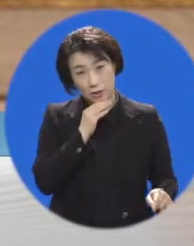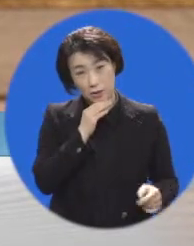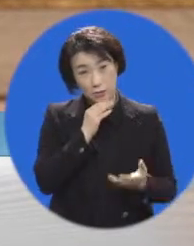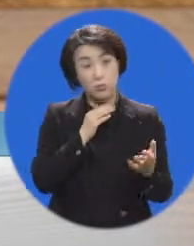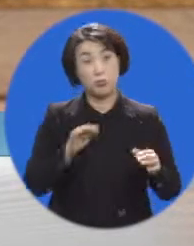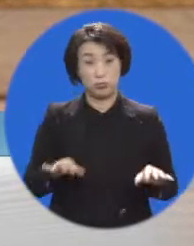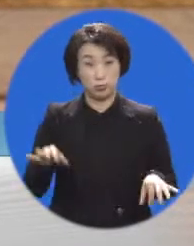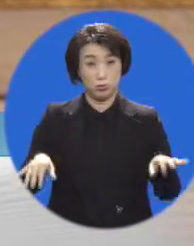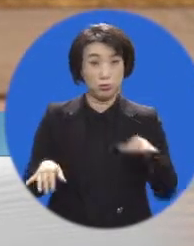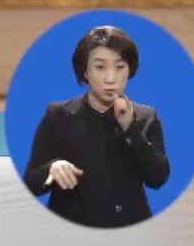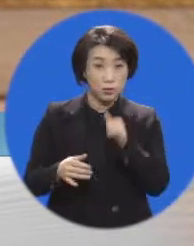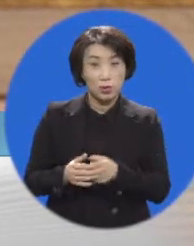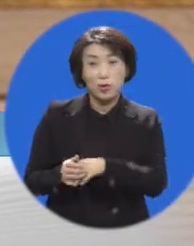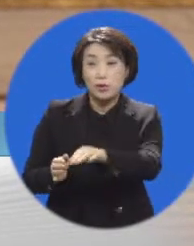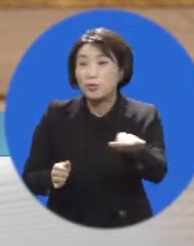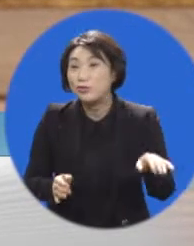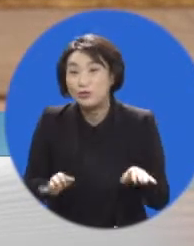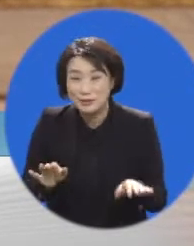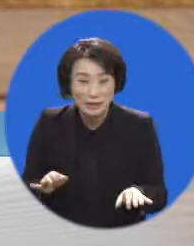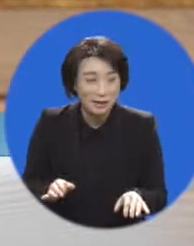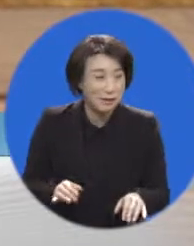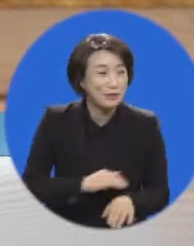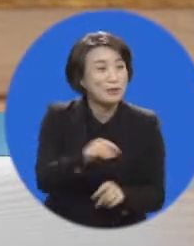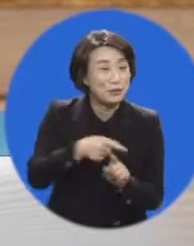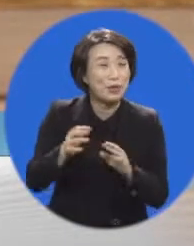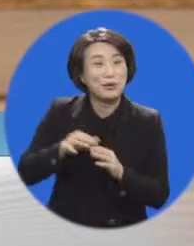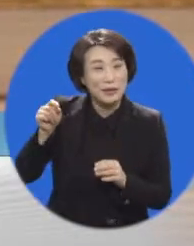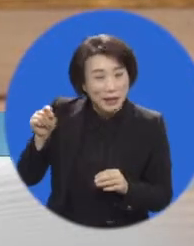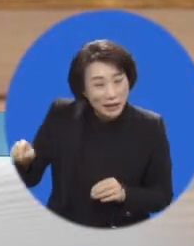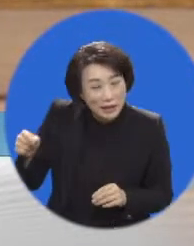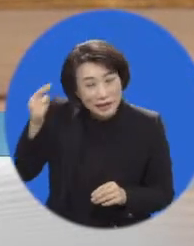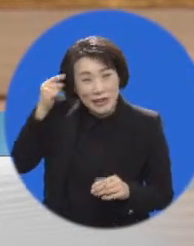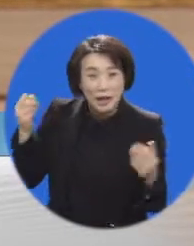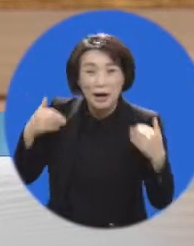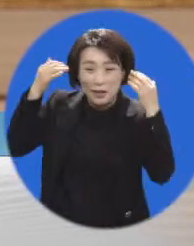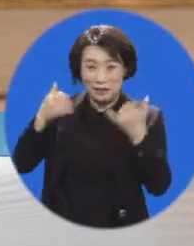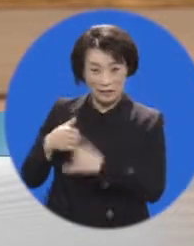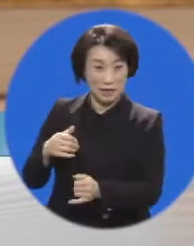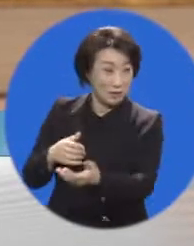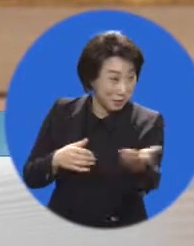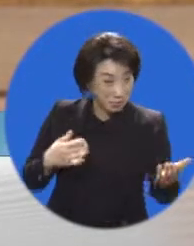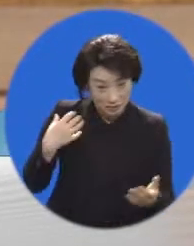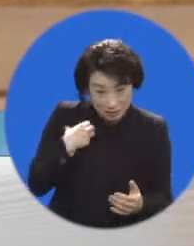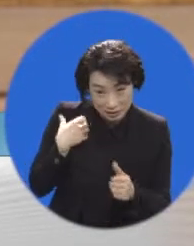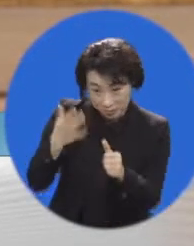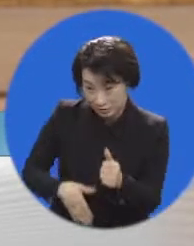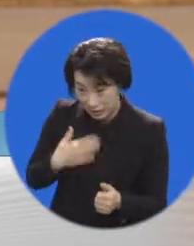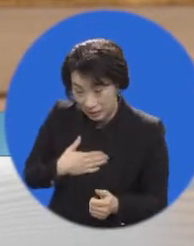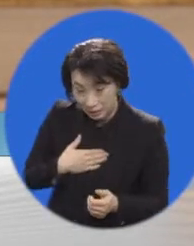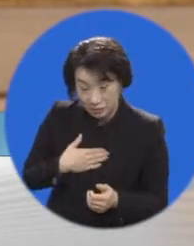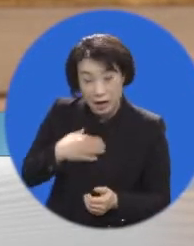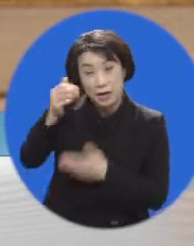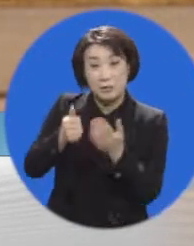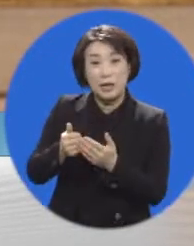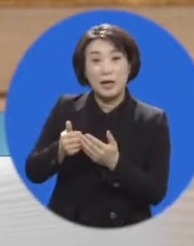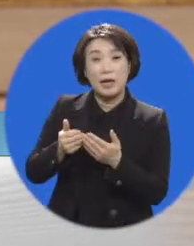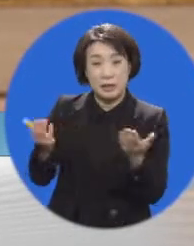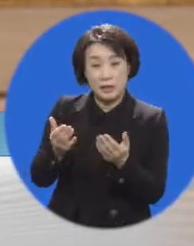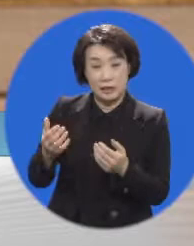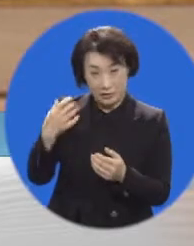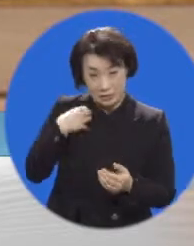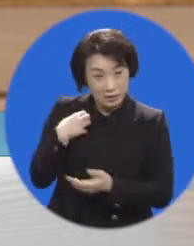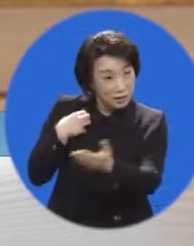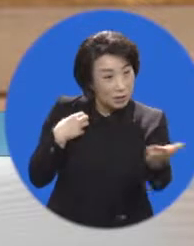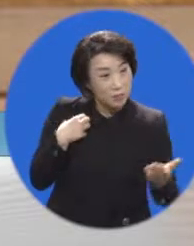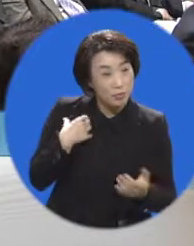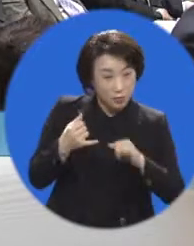철없어서 여러분은 우리 교회 철든 자식들이 되기를 바랍니다. 하나님의 살림을 읽어가는 여러분 되기를